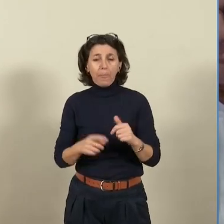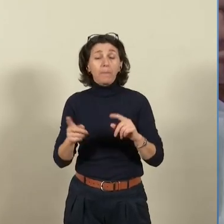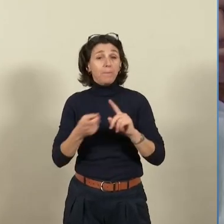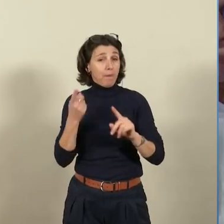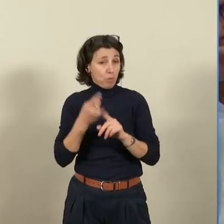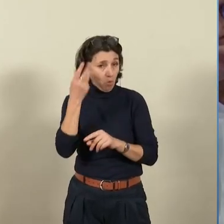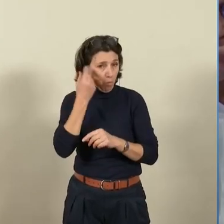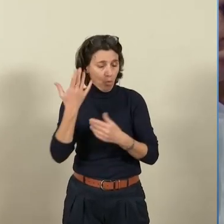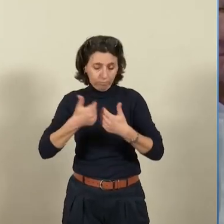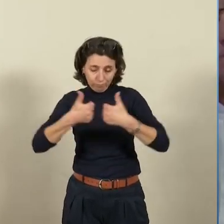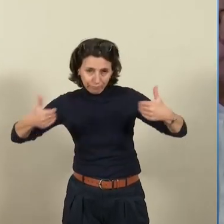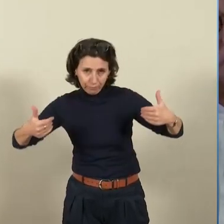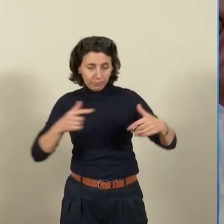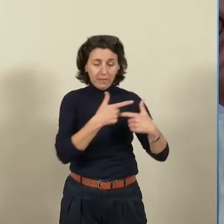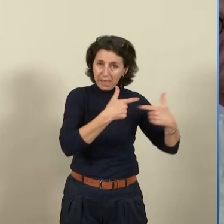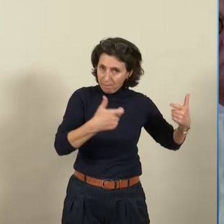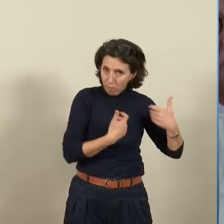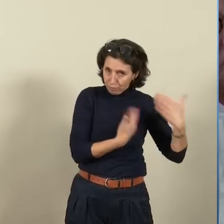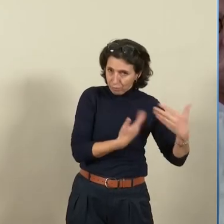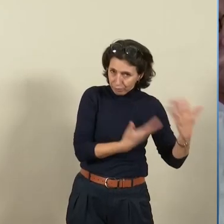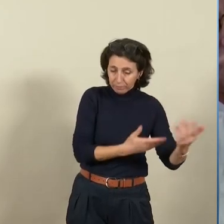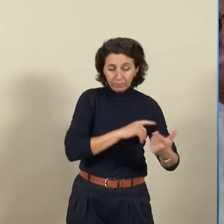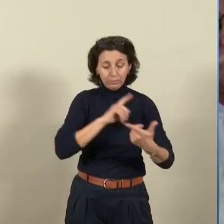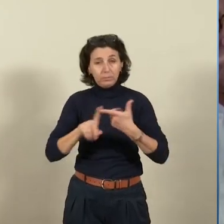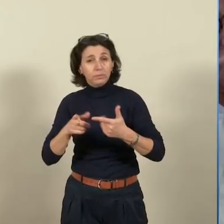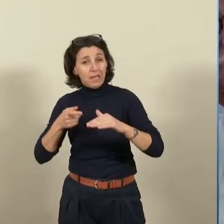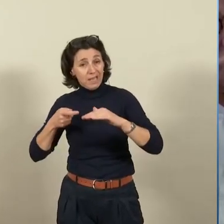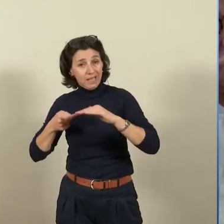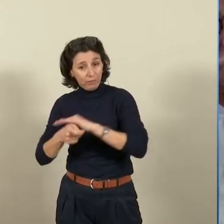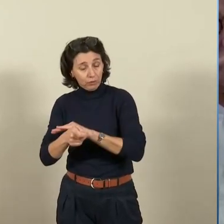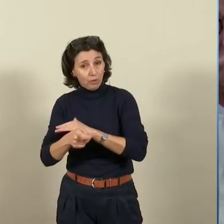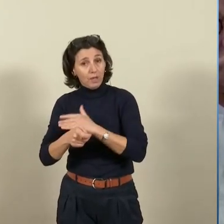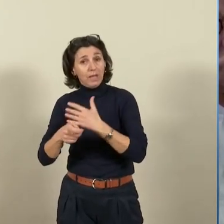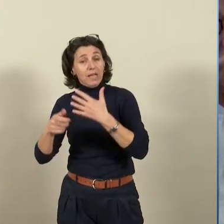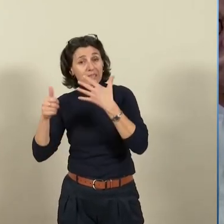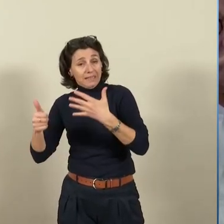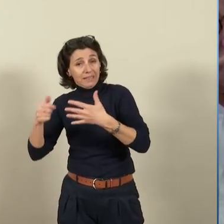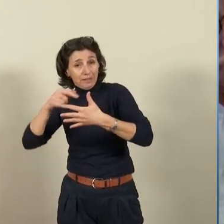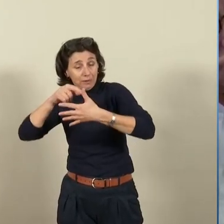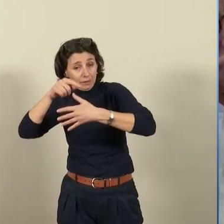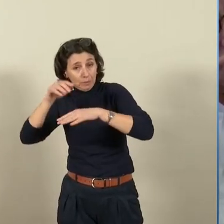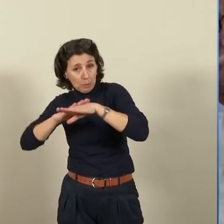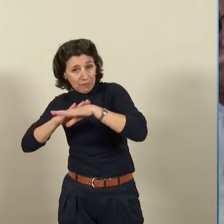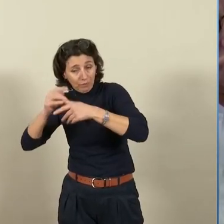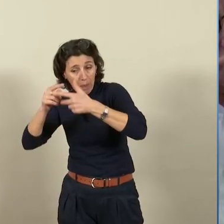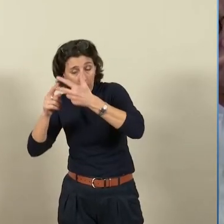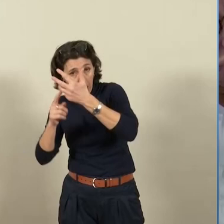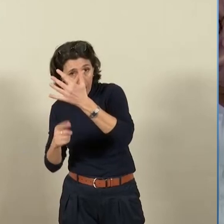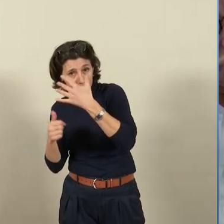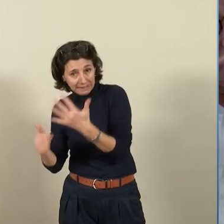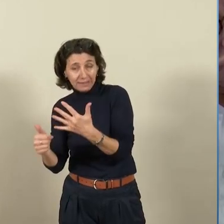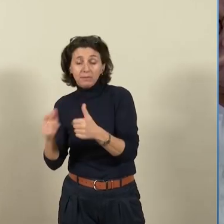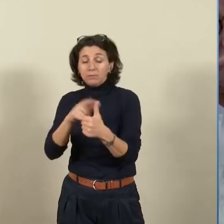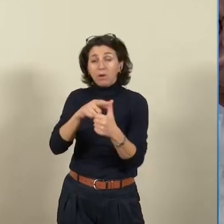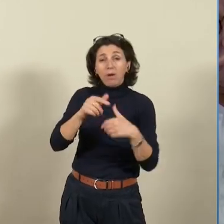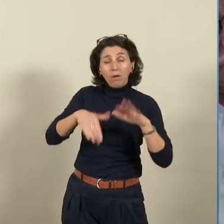d'équipement de l'autre des subventions pour pas moins de six motifs différents possibles des subventions de fonctionnement général d'autres pour